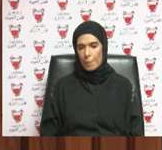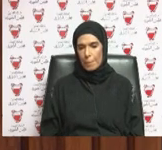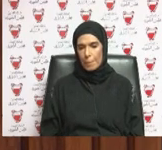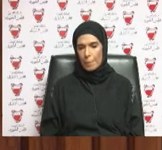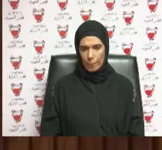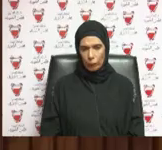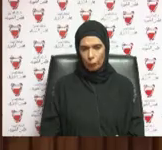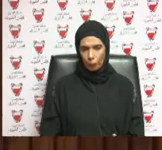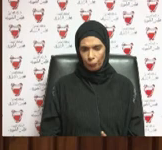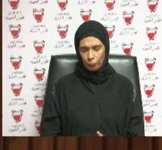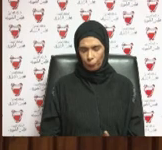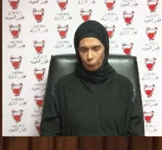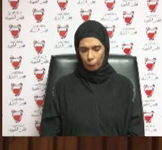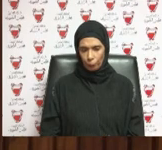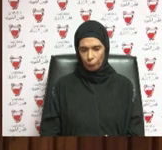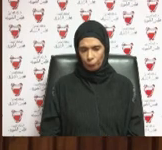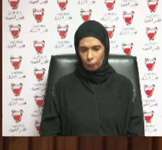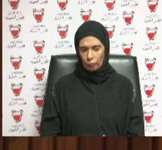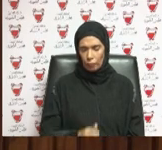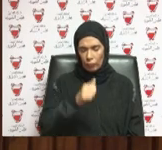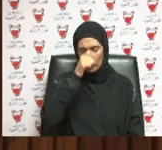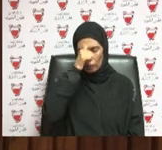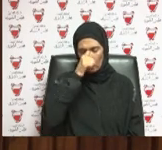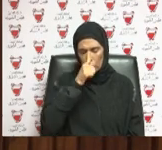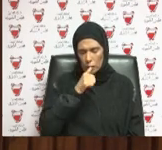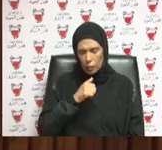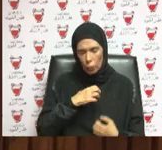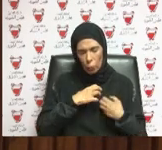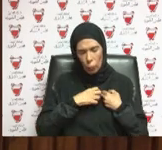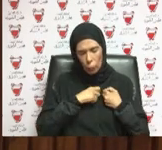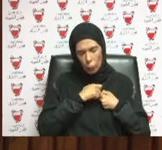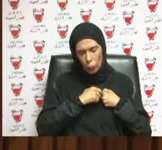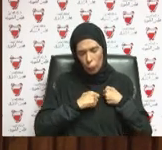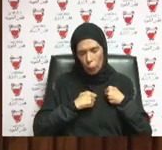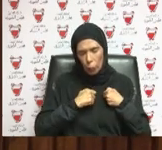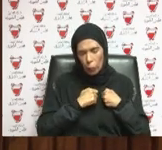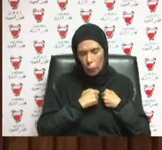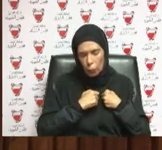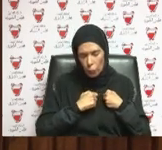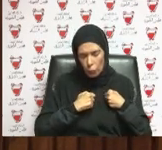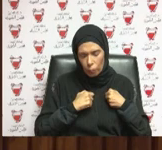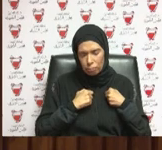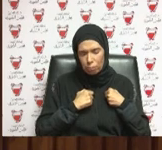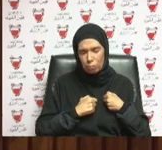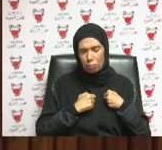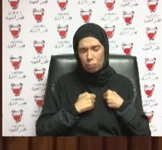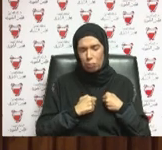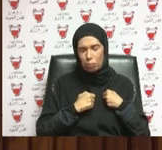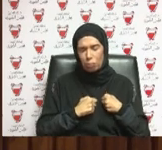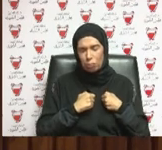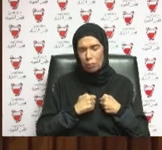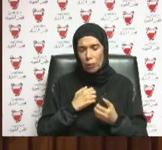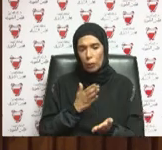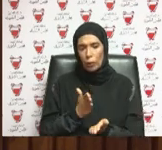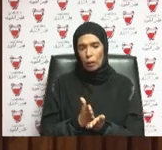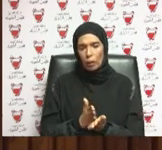الرئيس. ببالغ الحزن والأسى وبقلوب ملؤها الإيمان